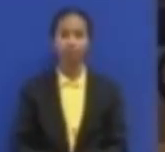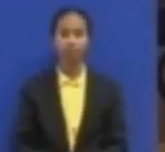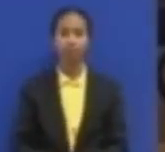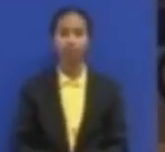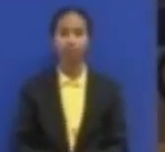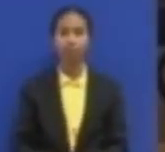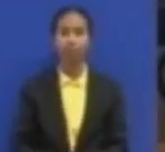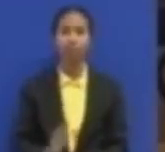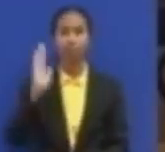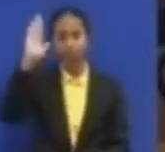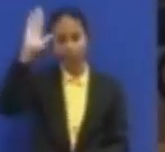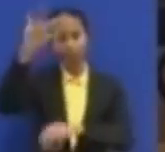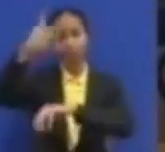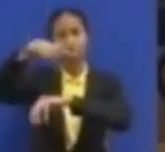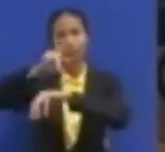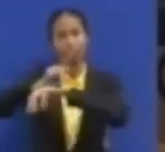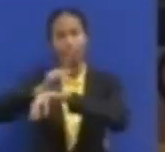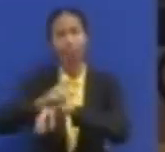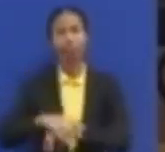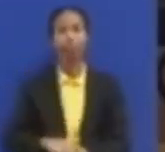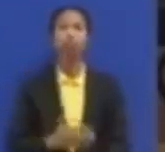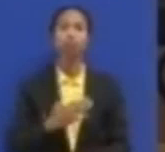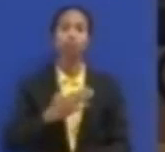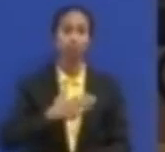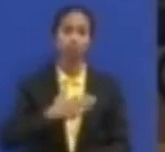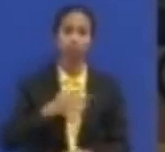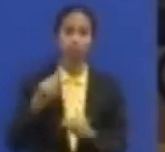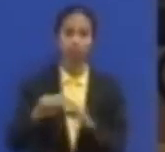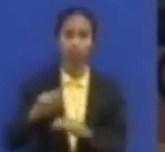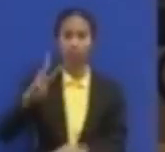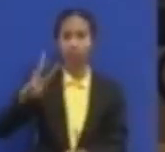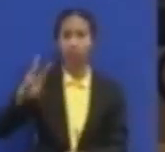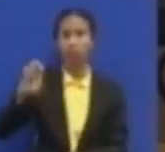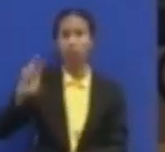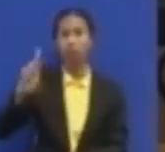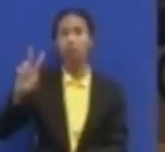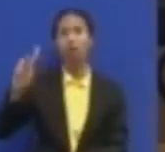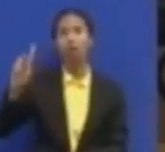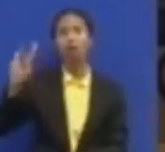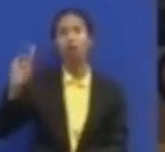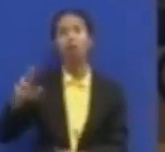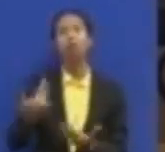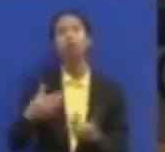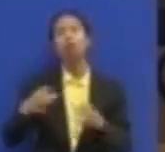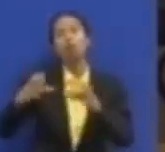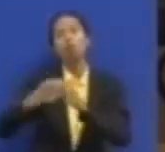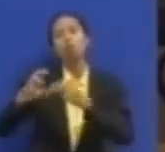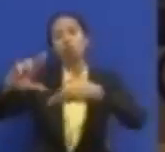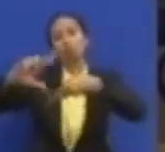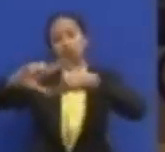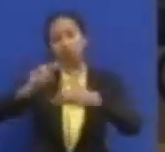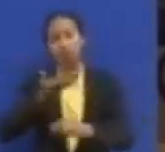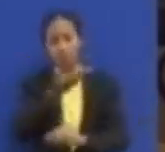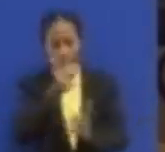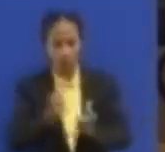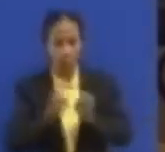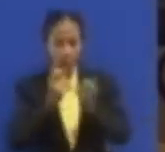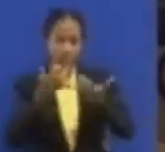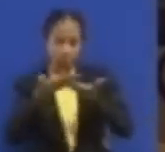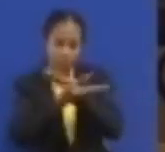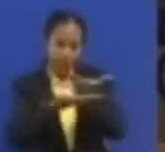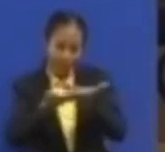านสภาที่เคารพผมวีรกรคำประกอบนครสวรรค์พรรคพลังประชารัฐขอหารือท่านประธานนะเป็นเรื่องของการ